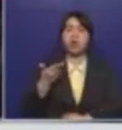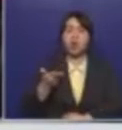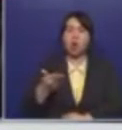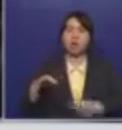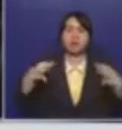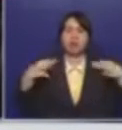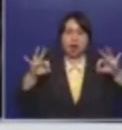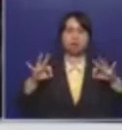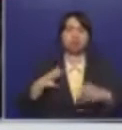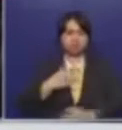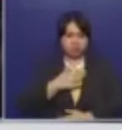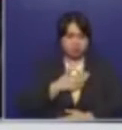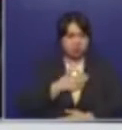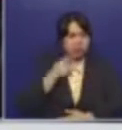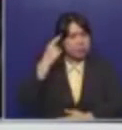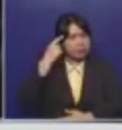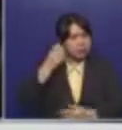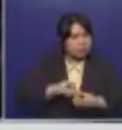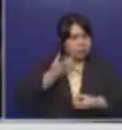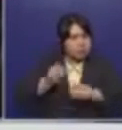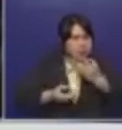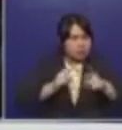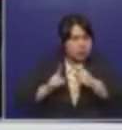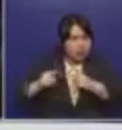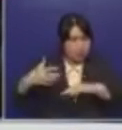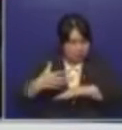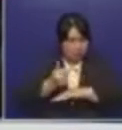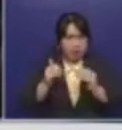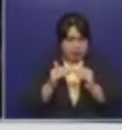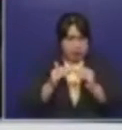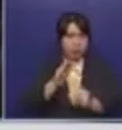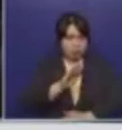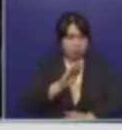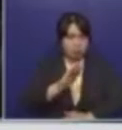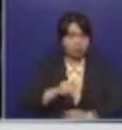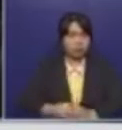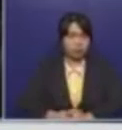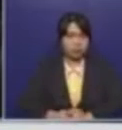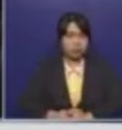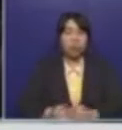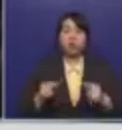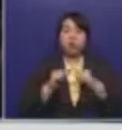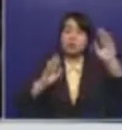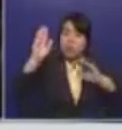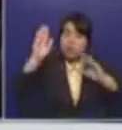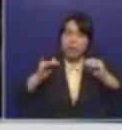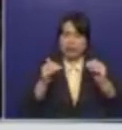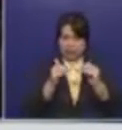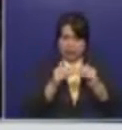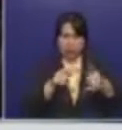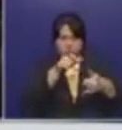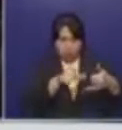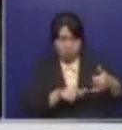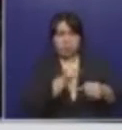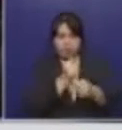พในการแสดงออกความคิดเห็นการเมืองเป็นสิทธิขั้นพื้นฐานของพลเมืองในระบอบประชาธิปไตยสิทธิเสรีภ